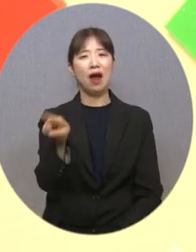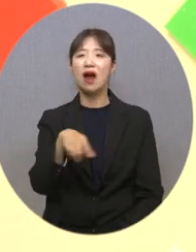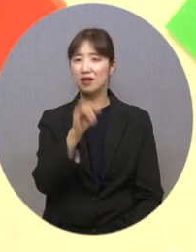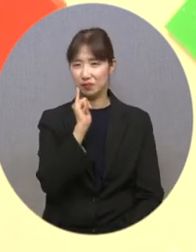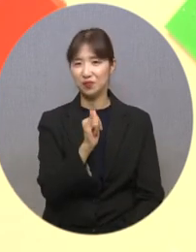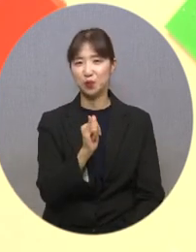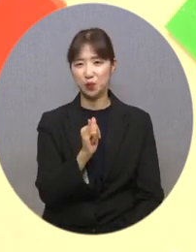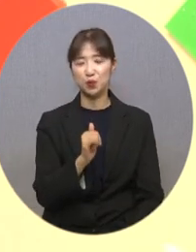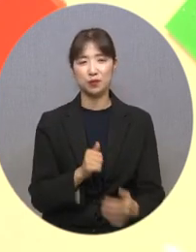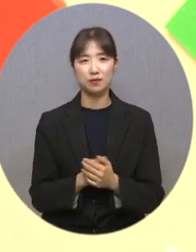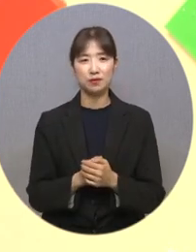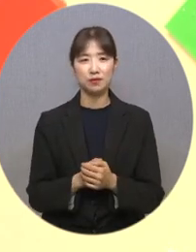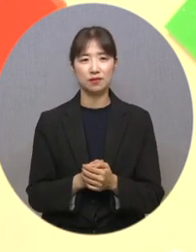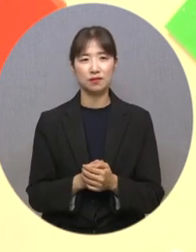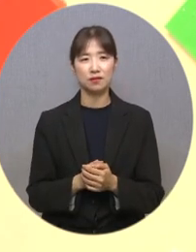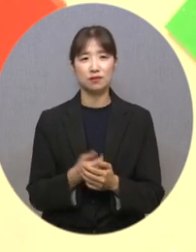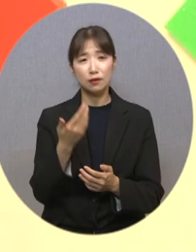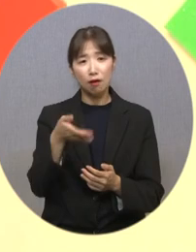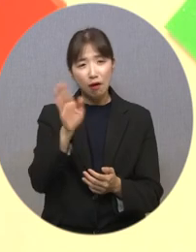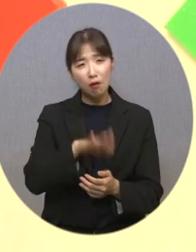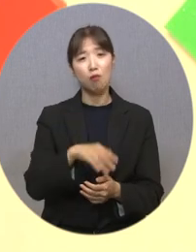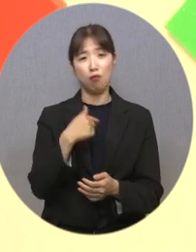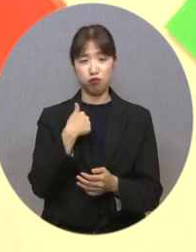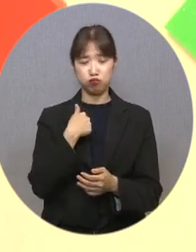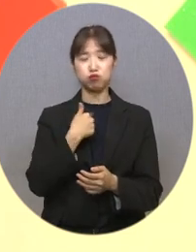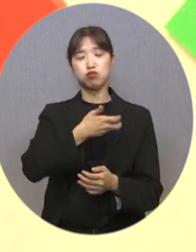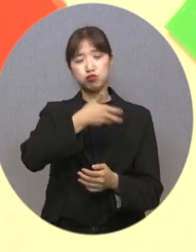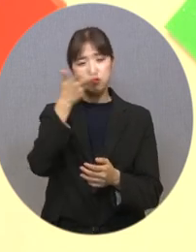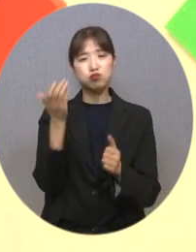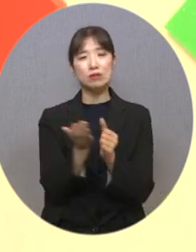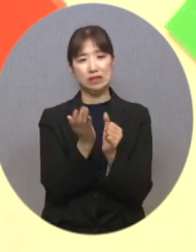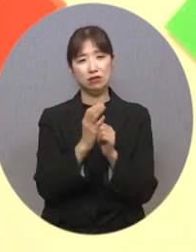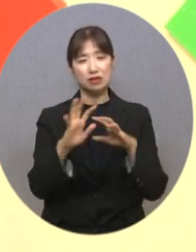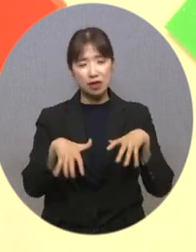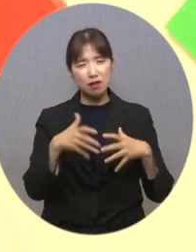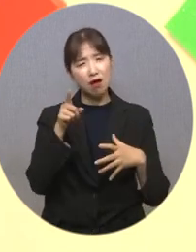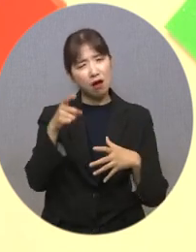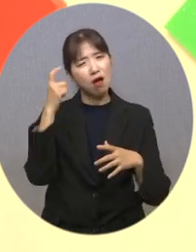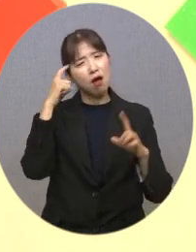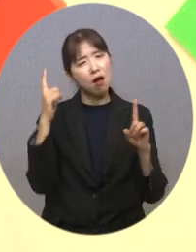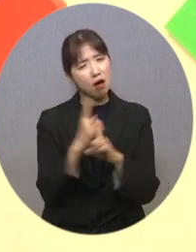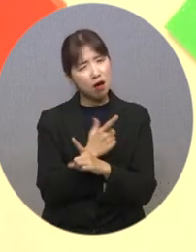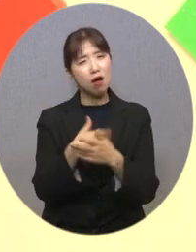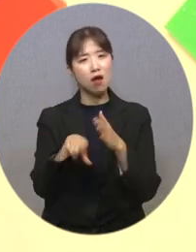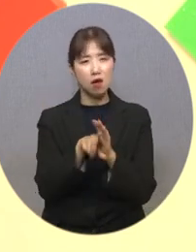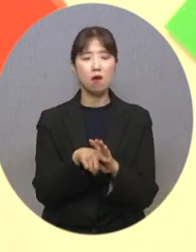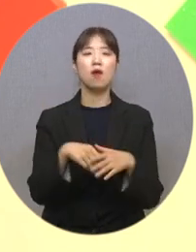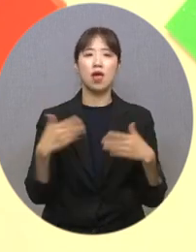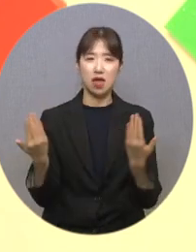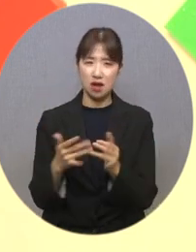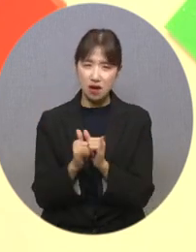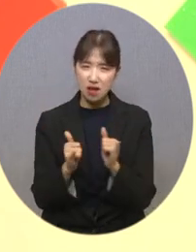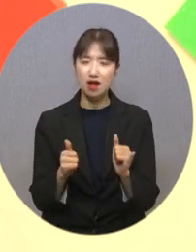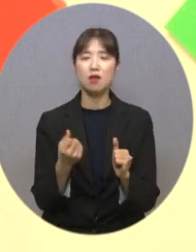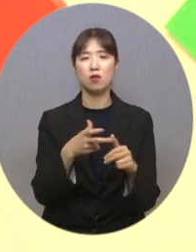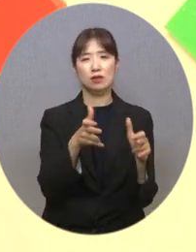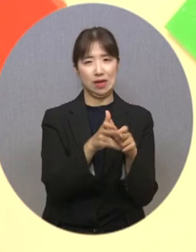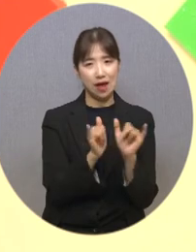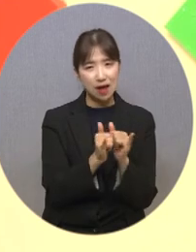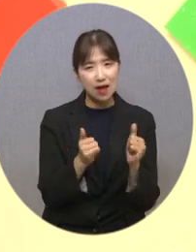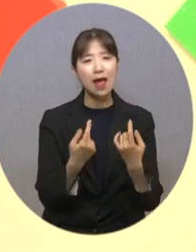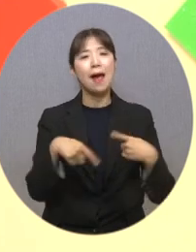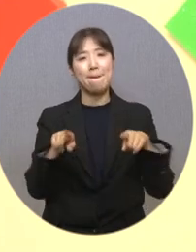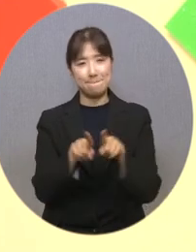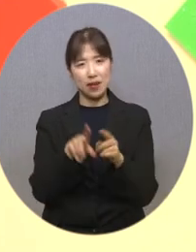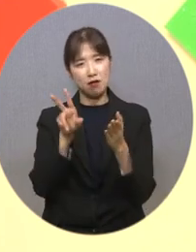잡고 있습니다. 그러나 꿈을 키우는 세상은 이런 인식을 없애기 위해서 종사자 또 근로장애인들이